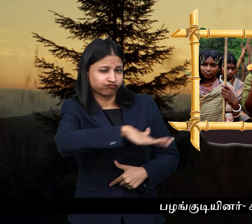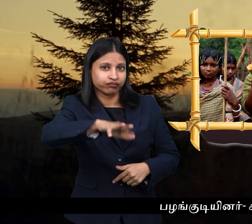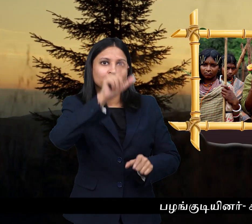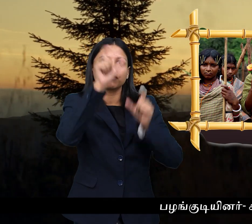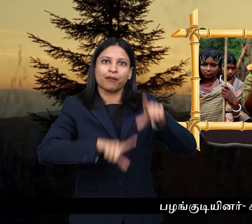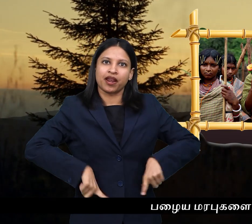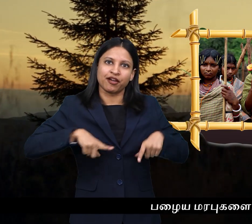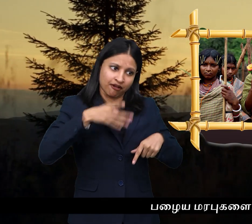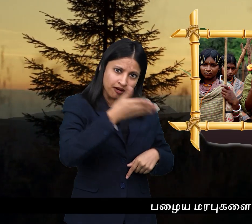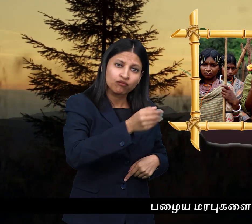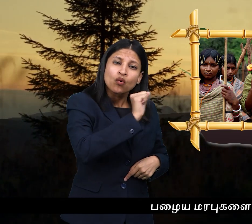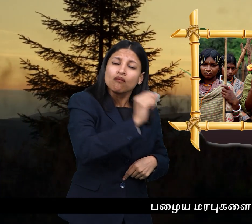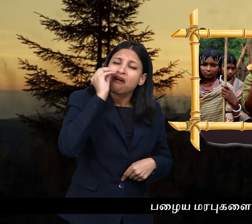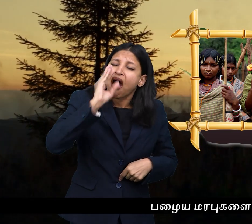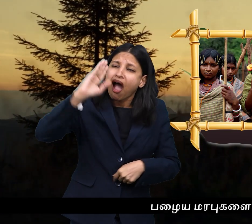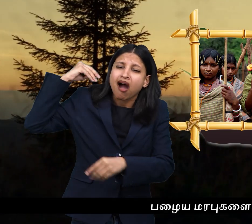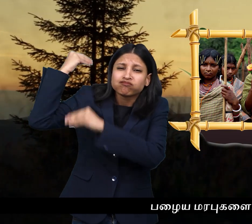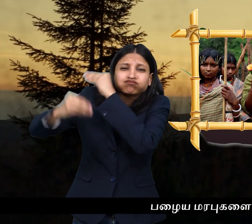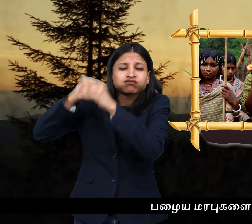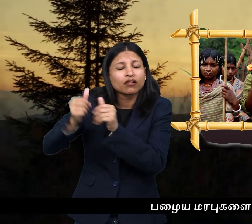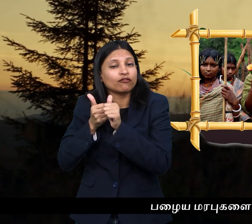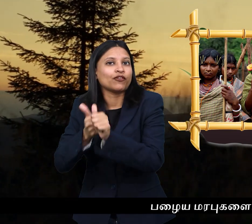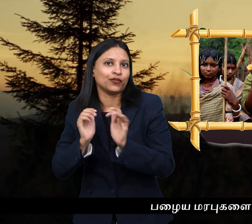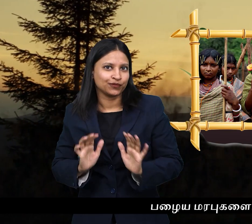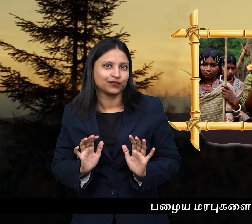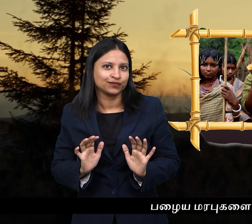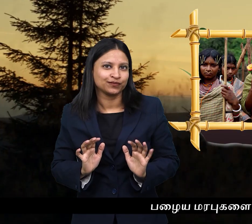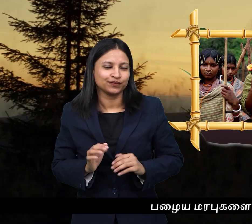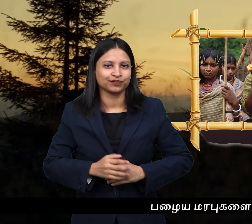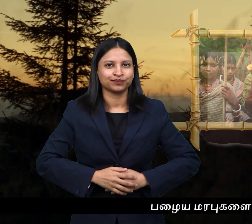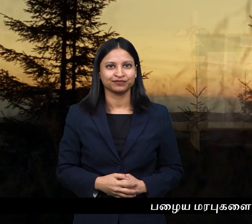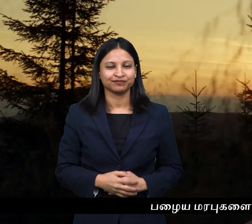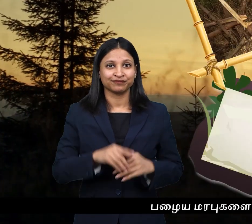வாழ்ந்து பழைய மரபுகளை பின்பற்றும் மக்கள்.